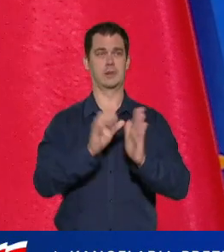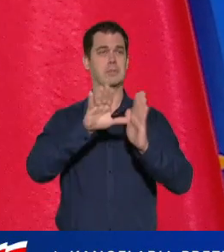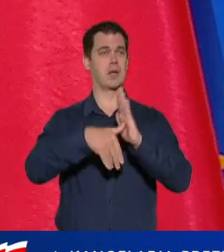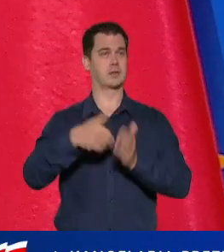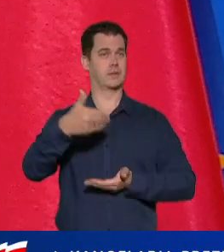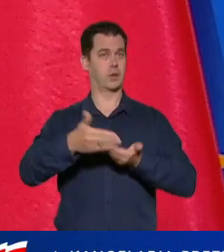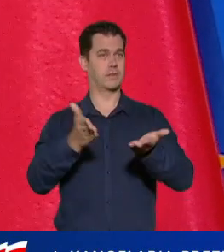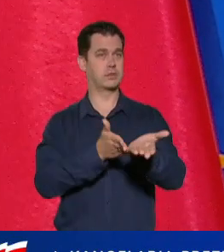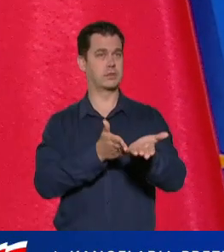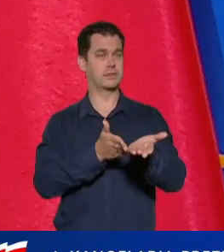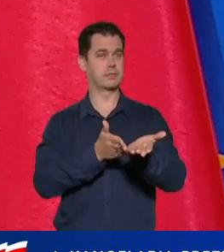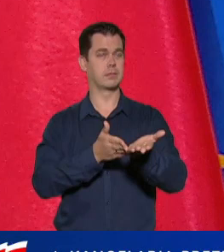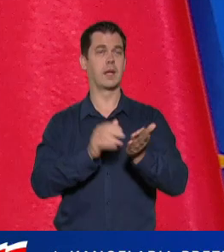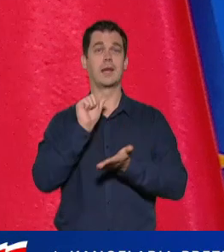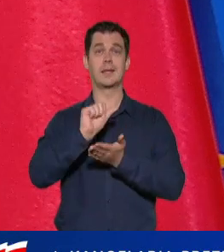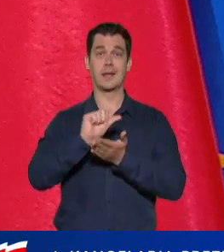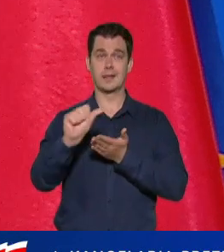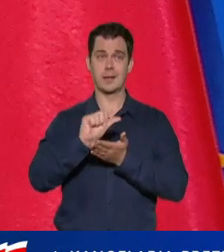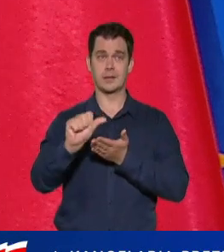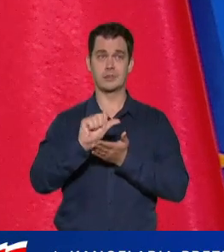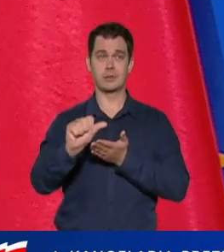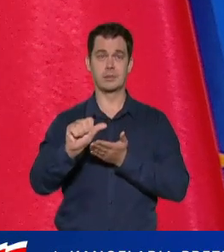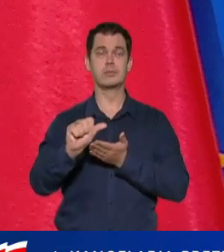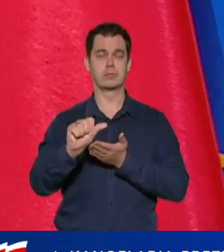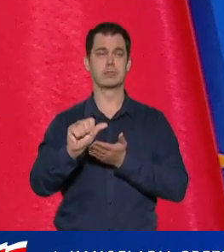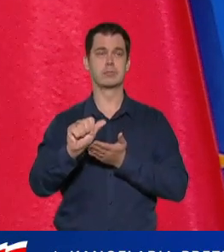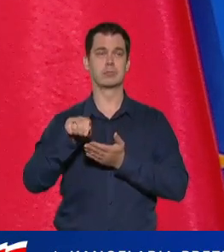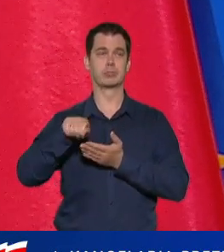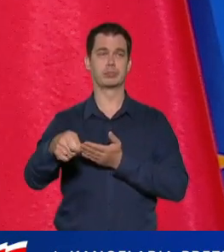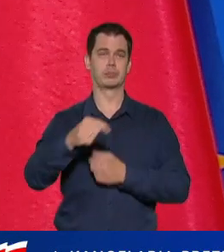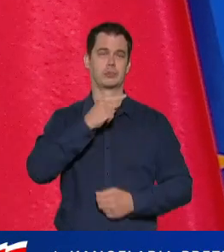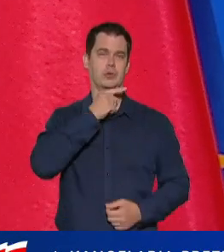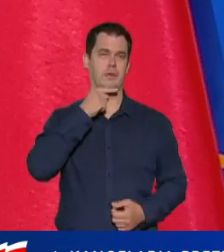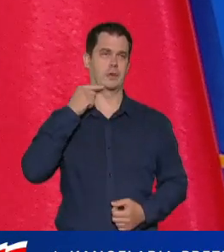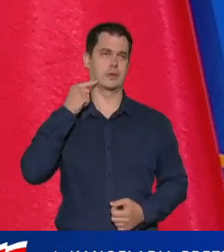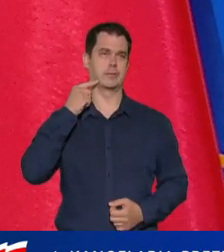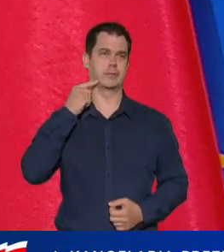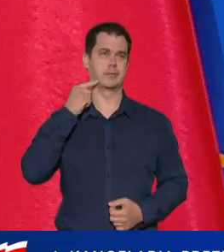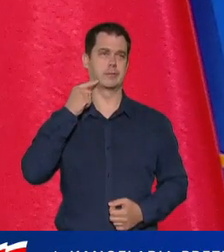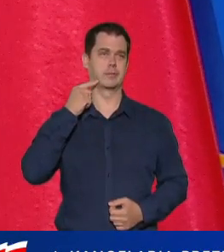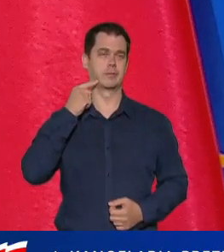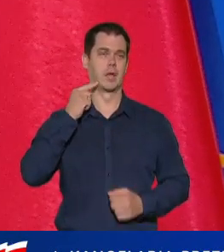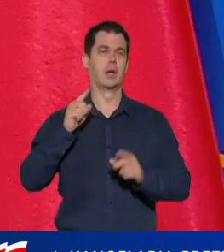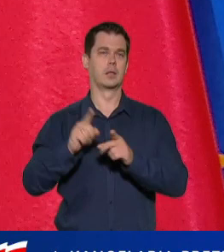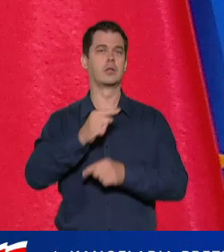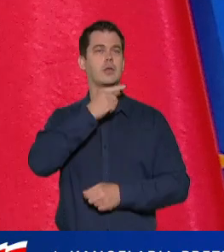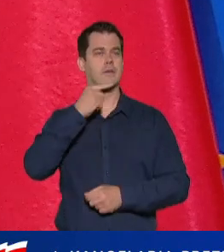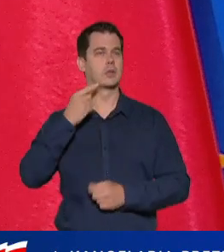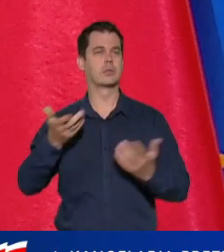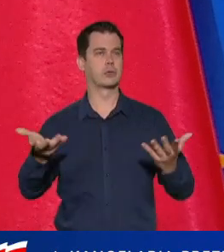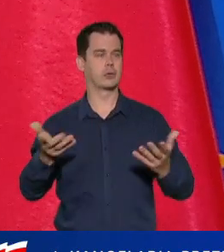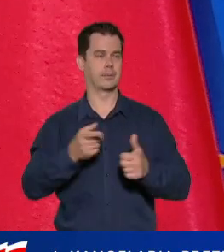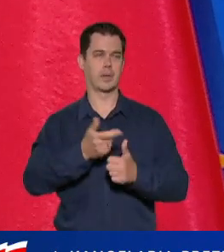wojewódzkich 11 znalazło się w czerwonej strefie. W czerwonej strefie znalazły się między